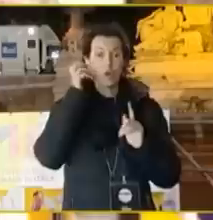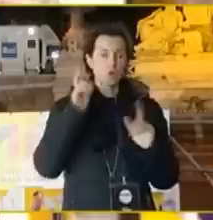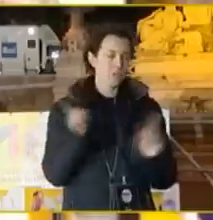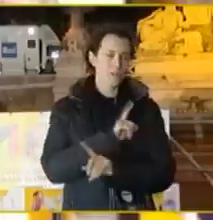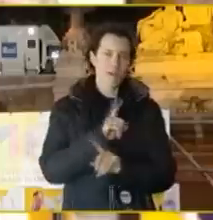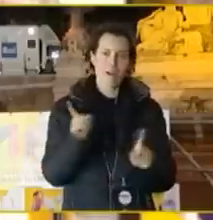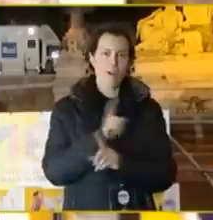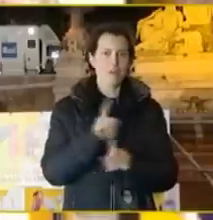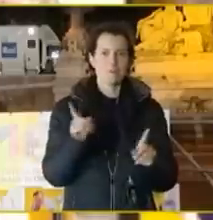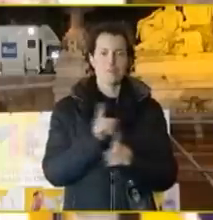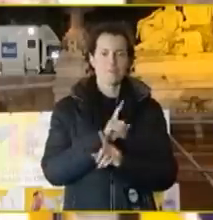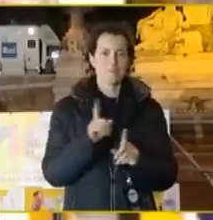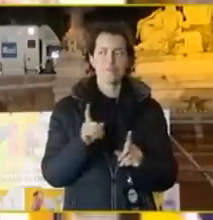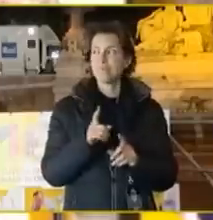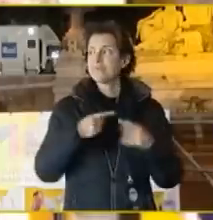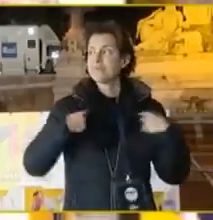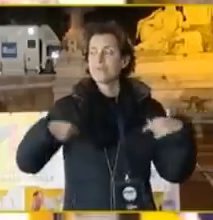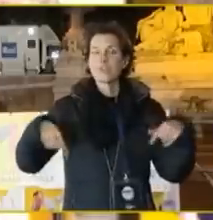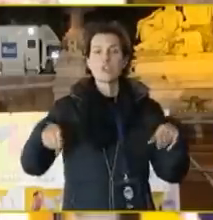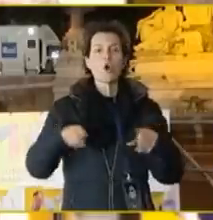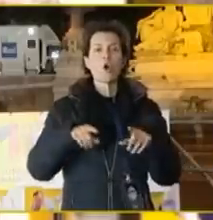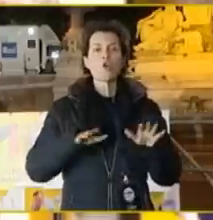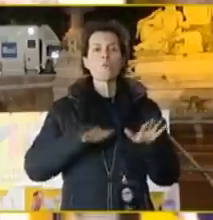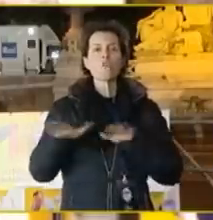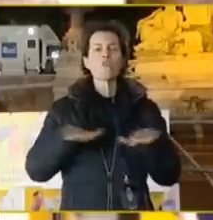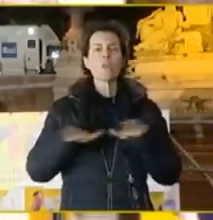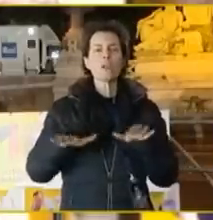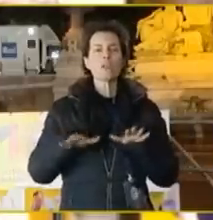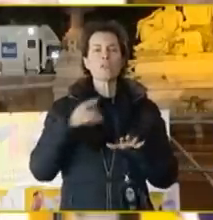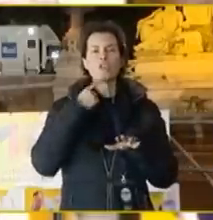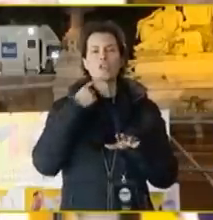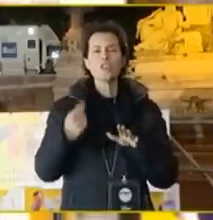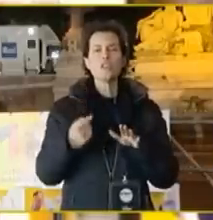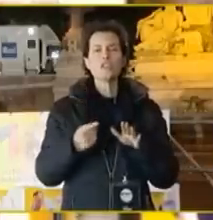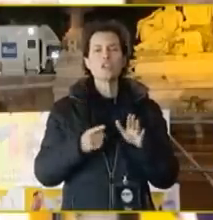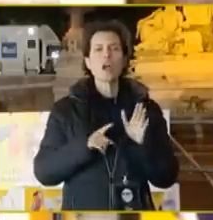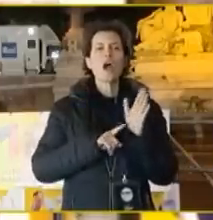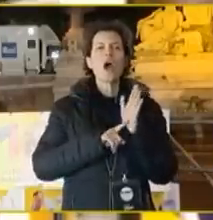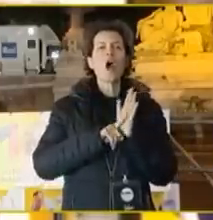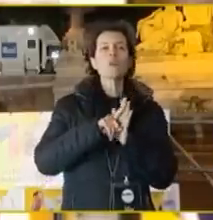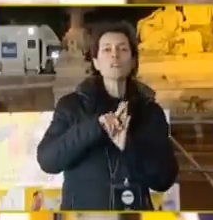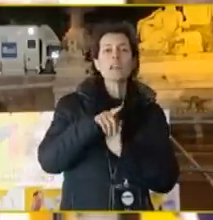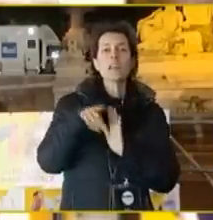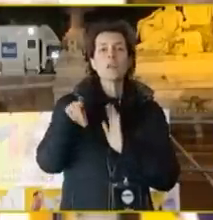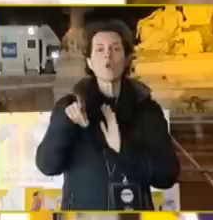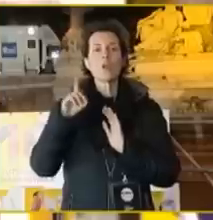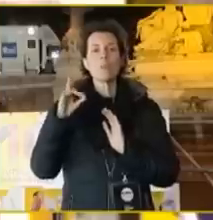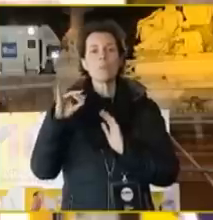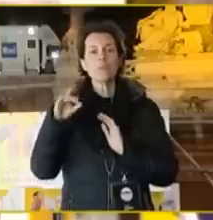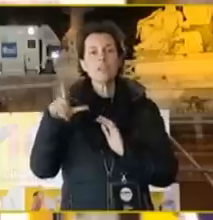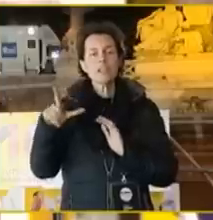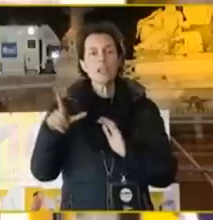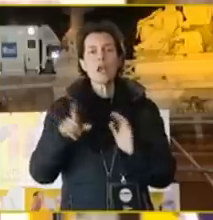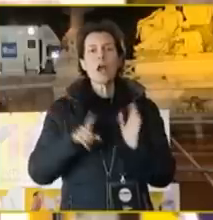venuti a dirvi, e non siamo il movimento che dice aumenteremo di un punto il PIL o aumenteremo di